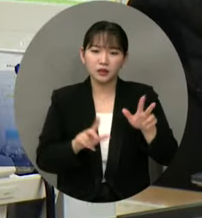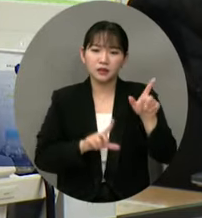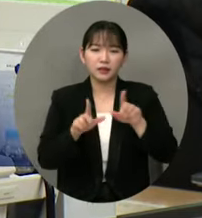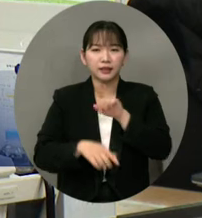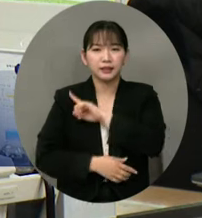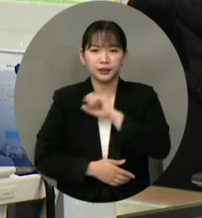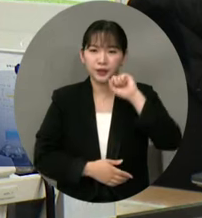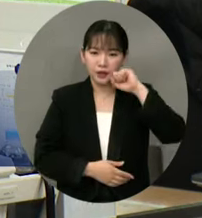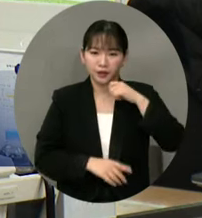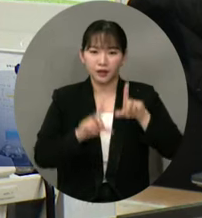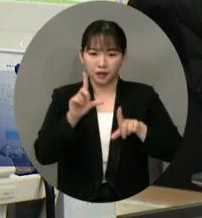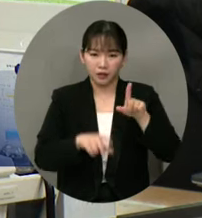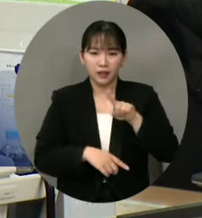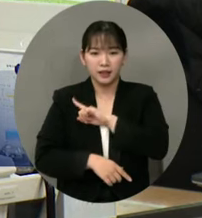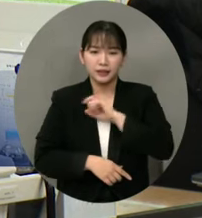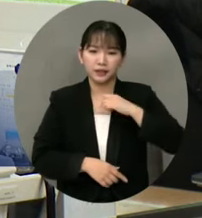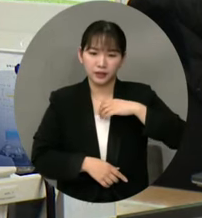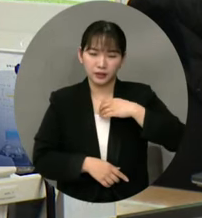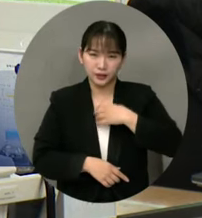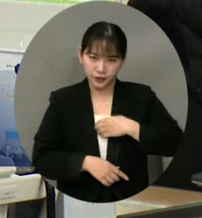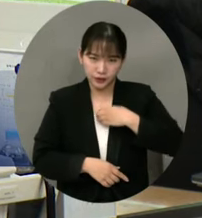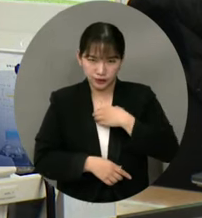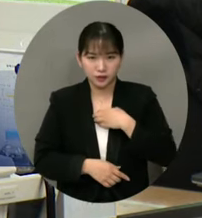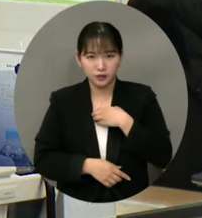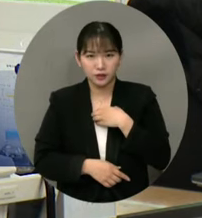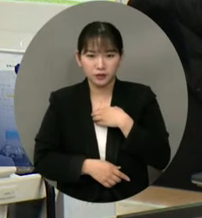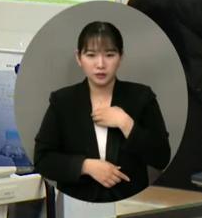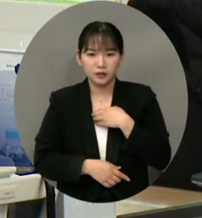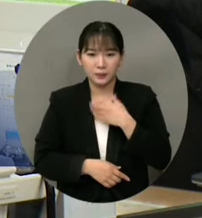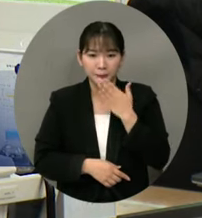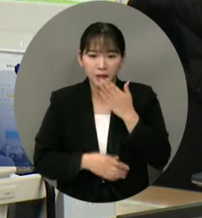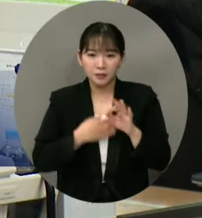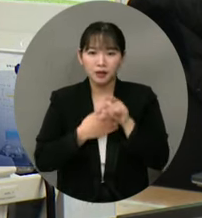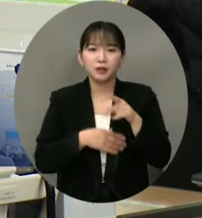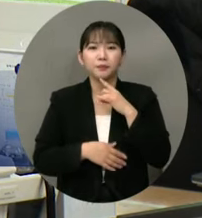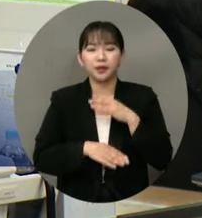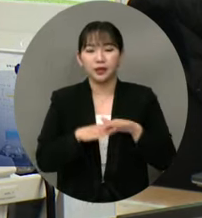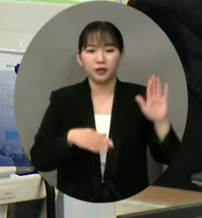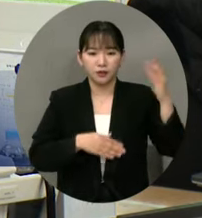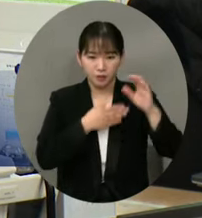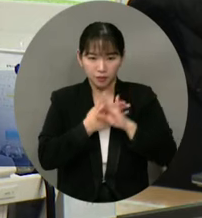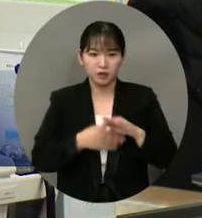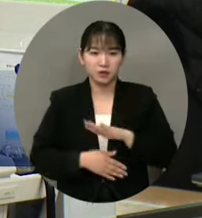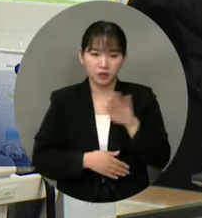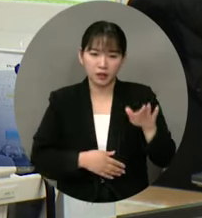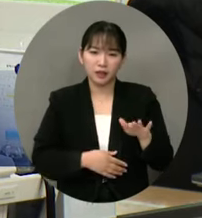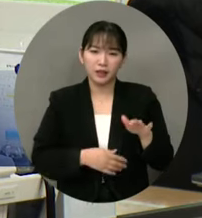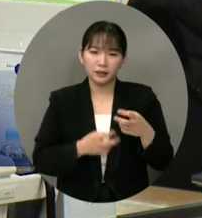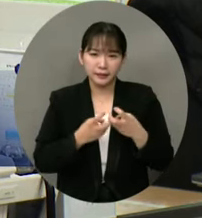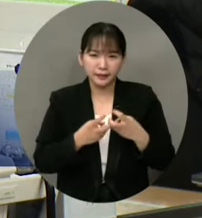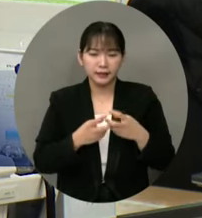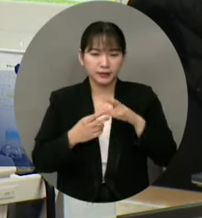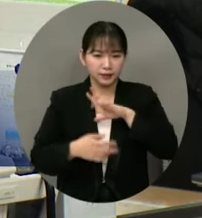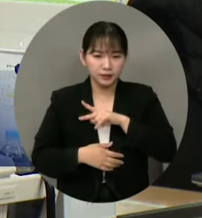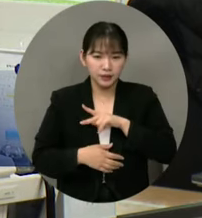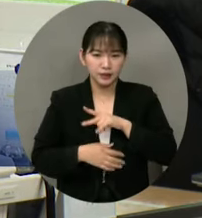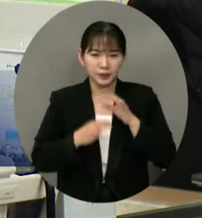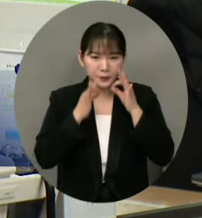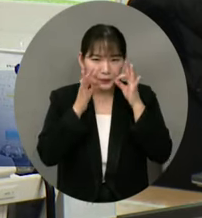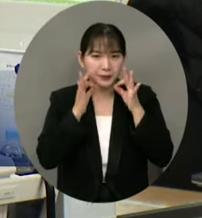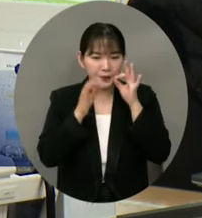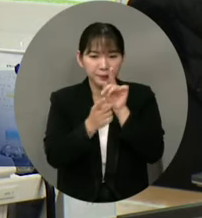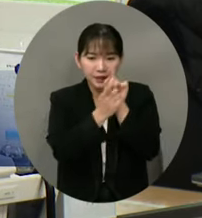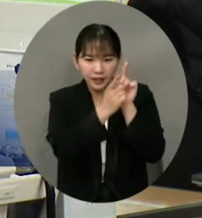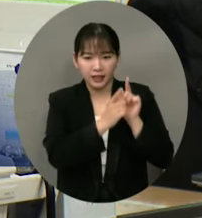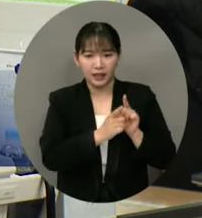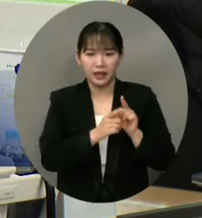제일 어려운 상황이라 그게 제일 우려스럽고 가능하다면 그 부분만 해결되면 저희들은 이제 어떻게 보면 원인들과